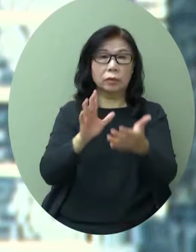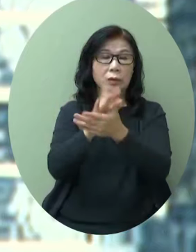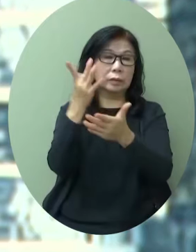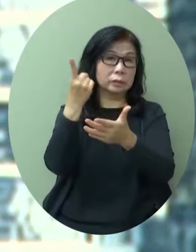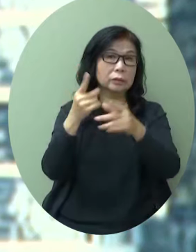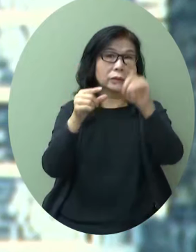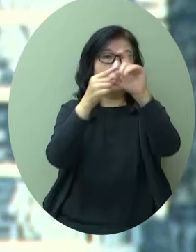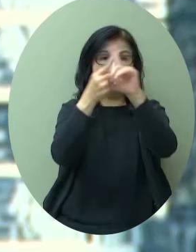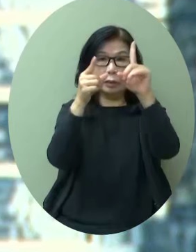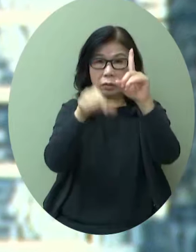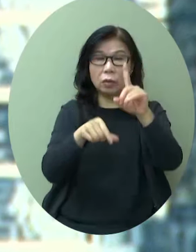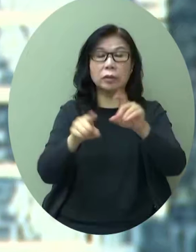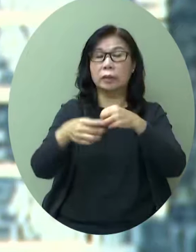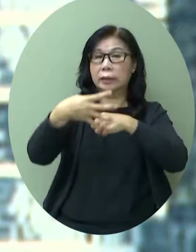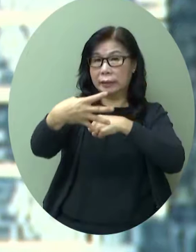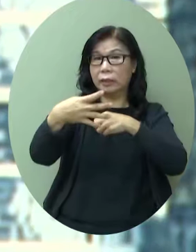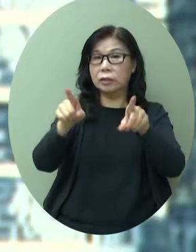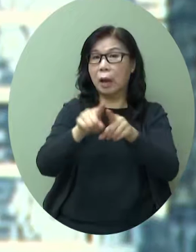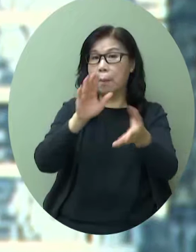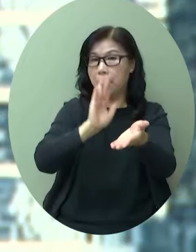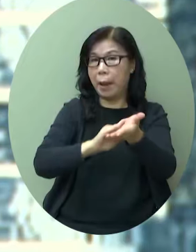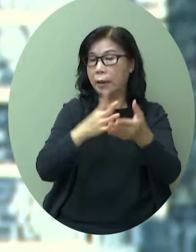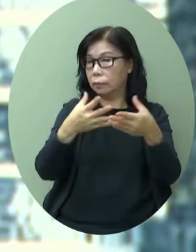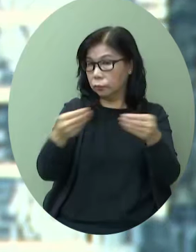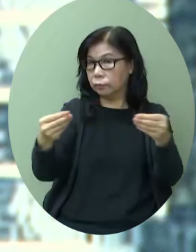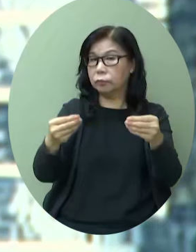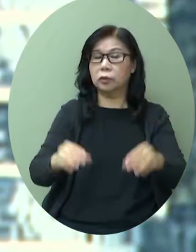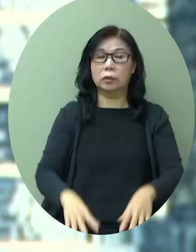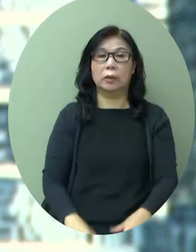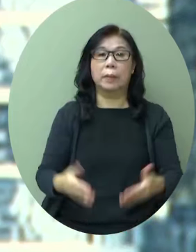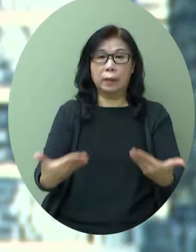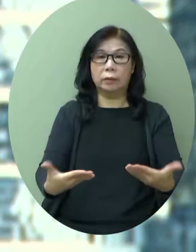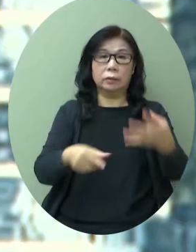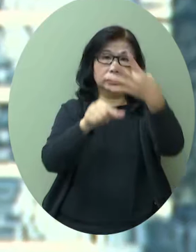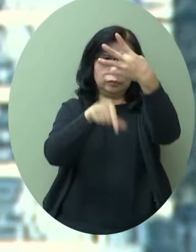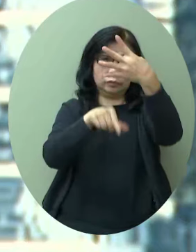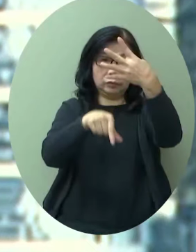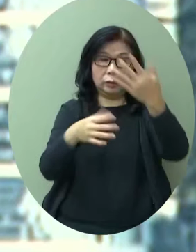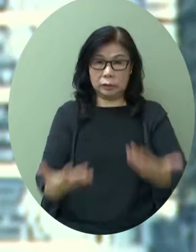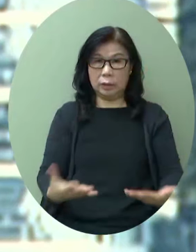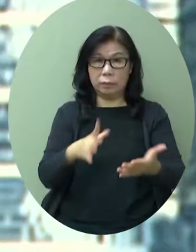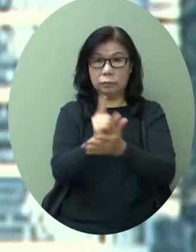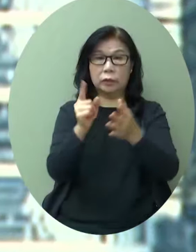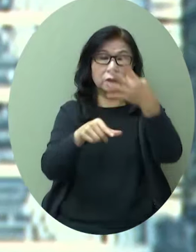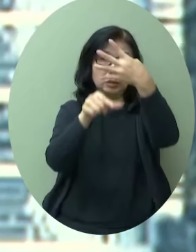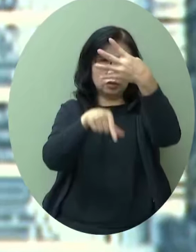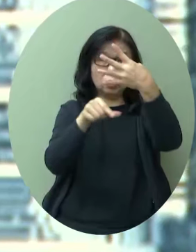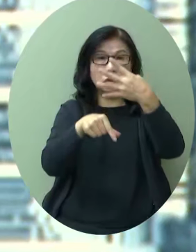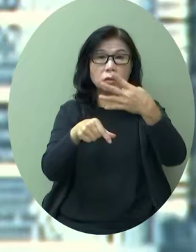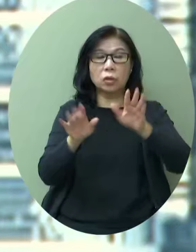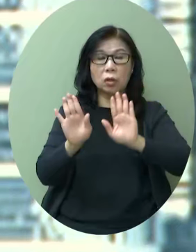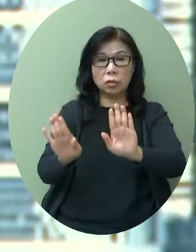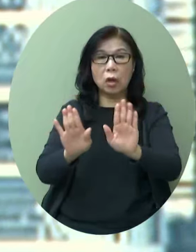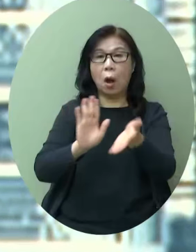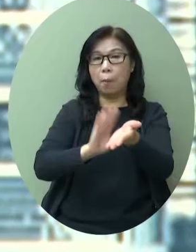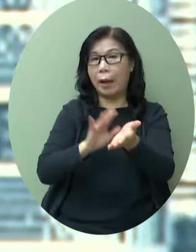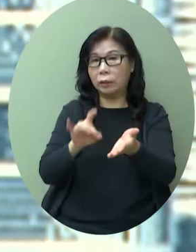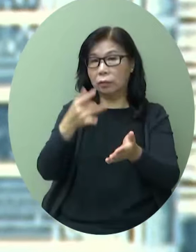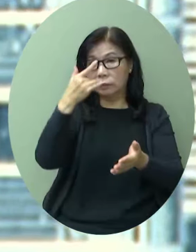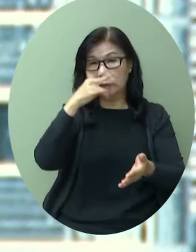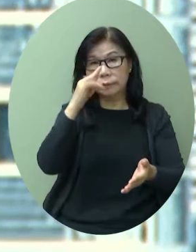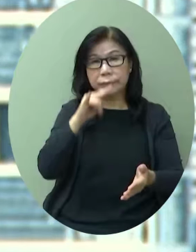月發生嘅第4波嘅疫情，咁所以喺今年4月呢，我哋亦都公布咗一個抗疫嘅新路向，就